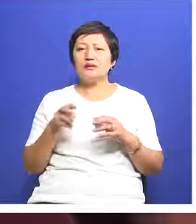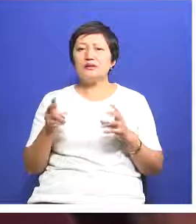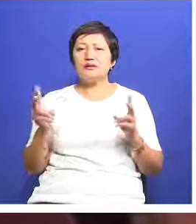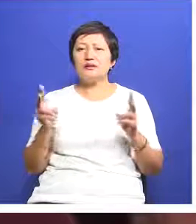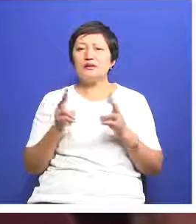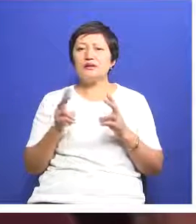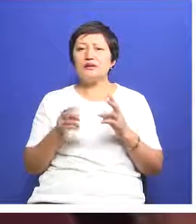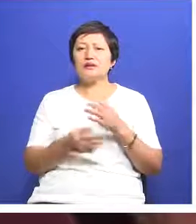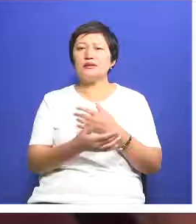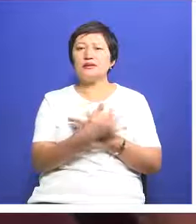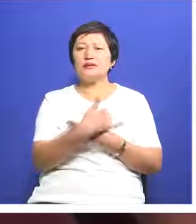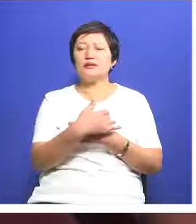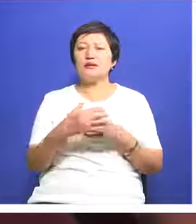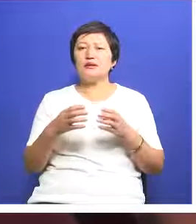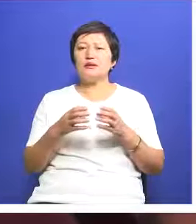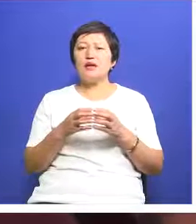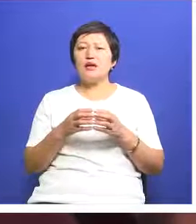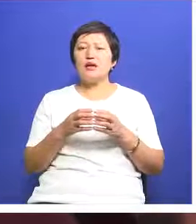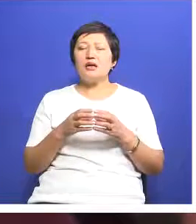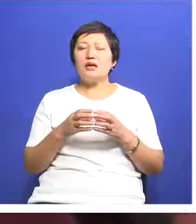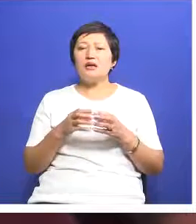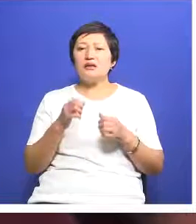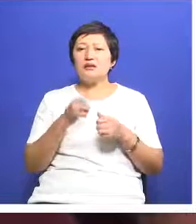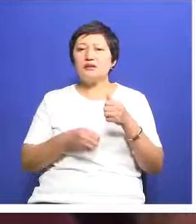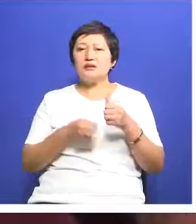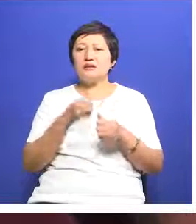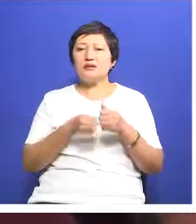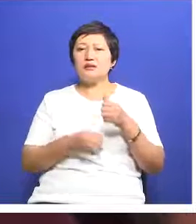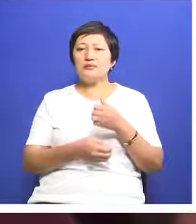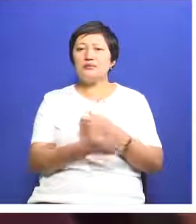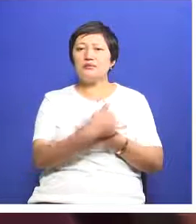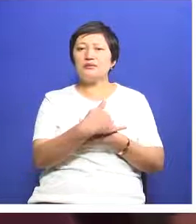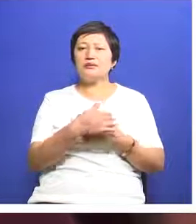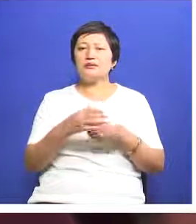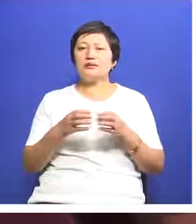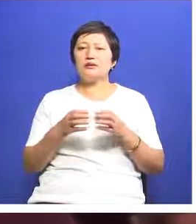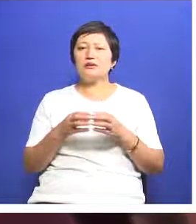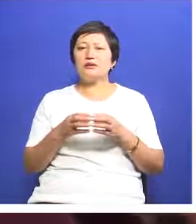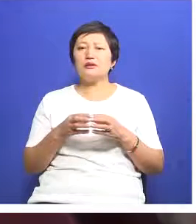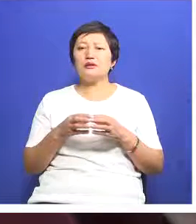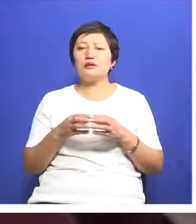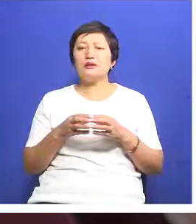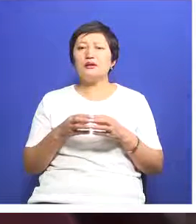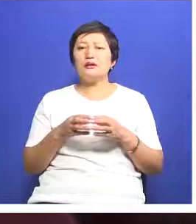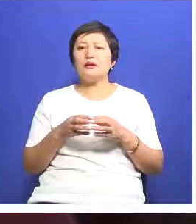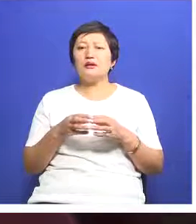келгенімізді. Жиі келіп тұрамын онда. Жиі келіп өтінемін.